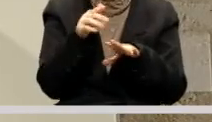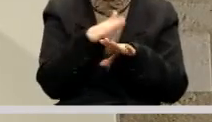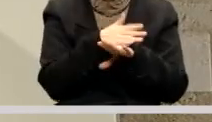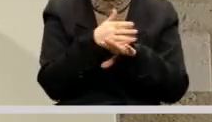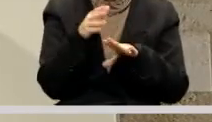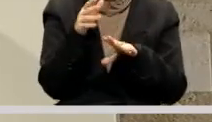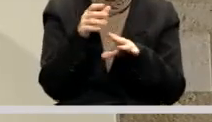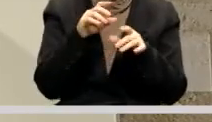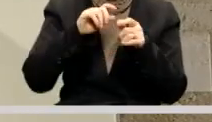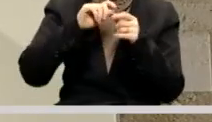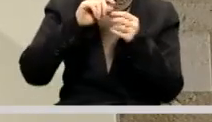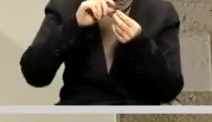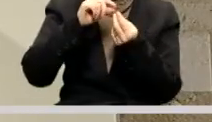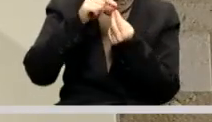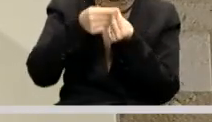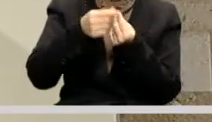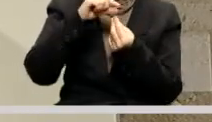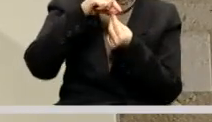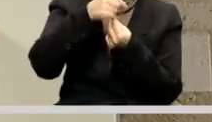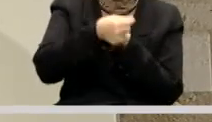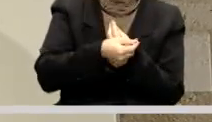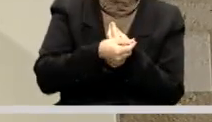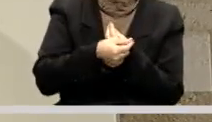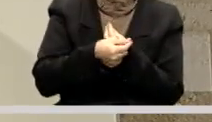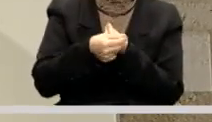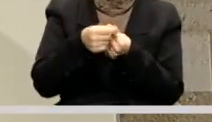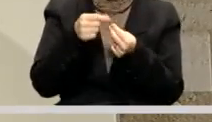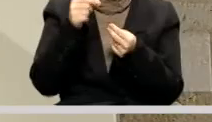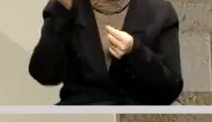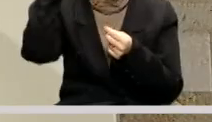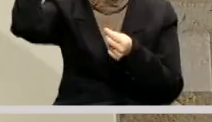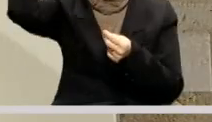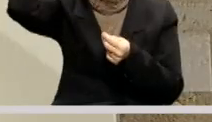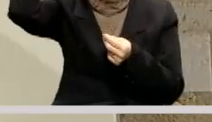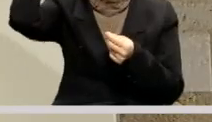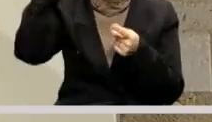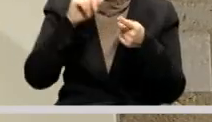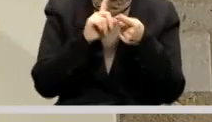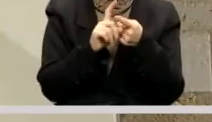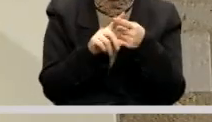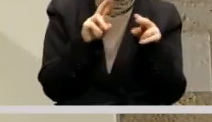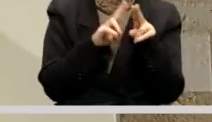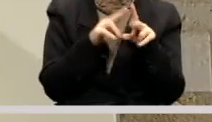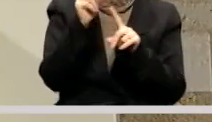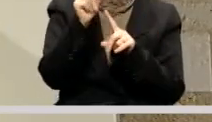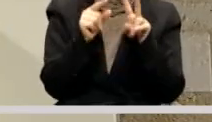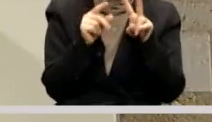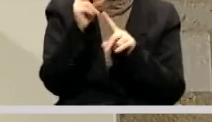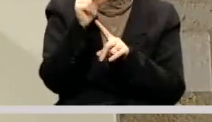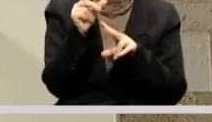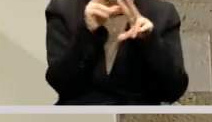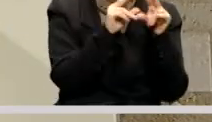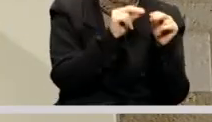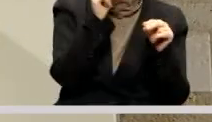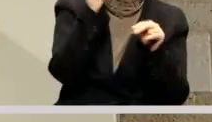meyvelerden muz, belki şaşırtıcı olacak ama muz, kiraz ve kivi, bu üçü uykuya geçişi daha da kolaylaştırıyor. Özellikle